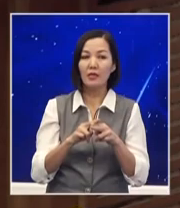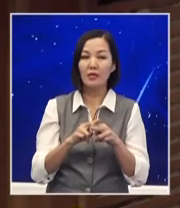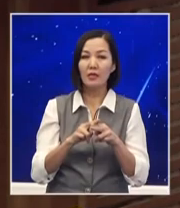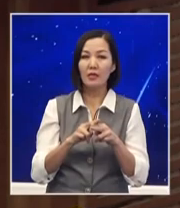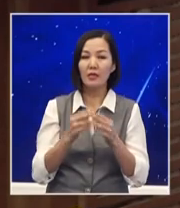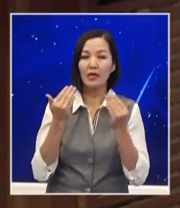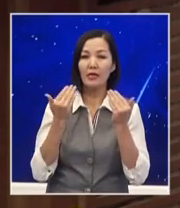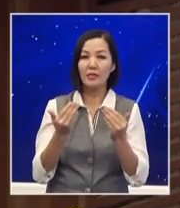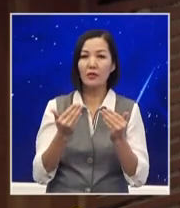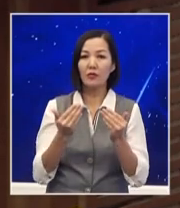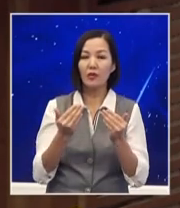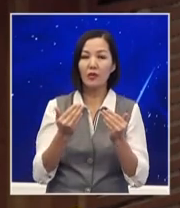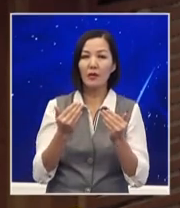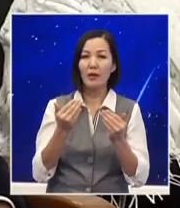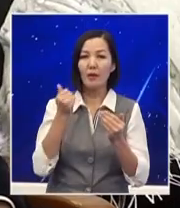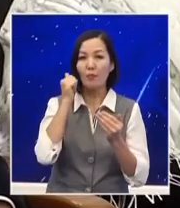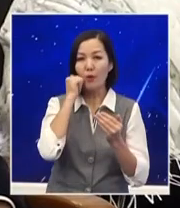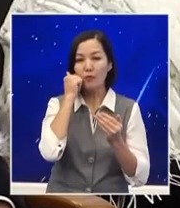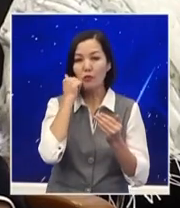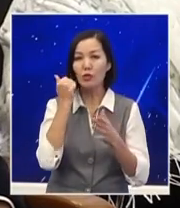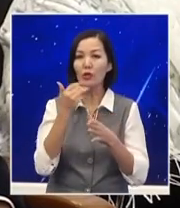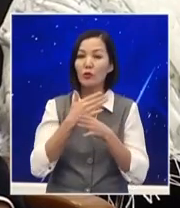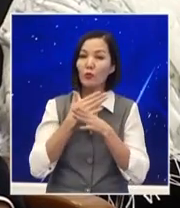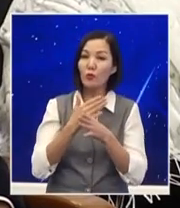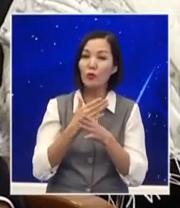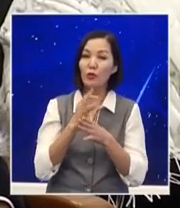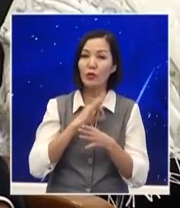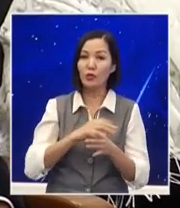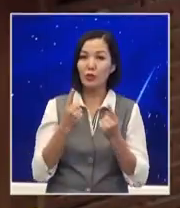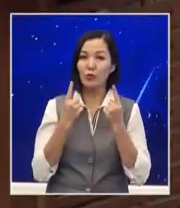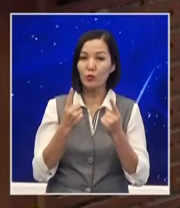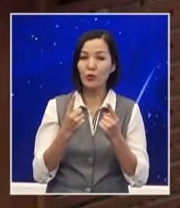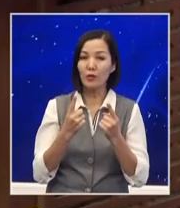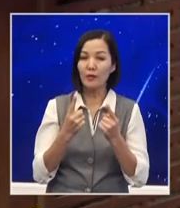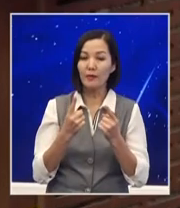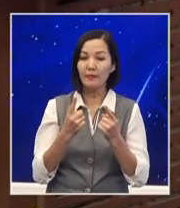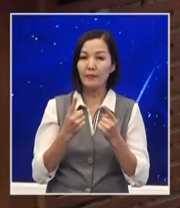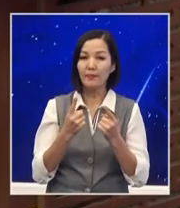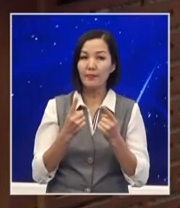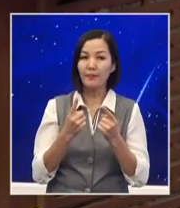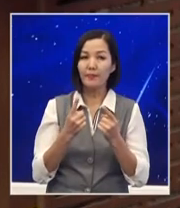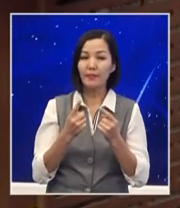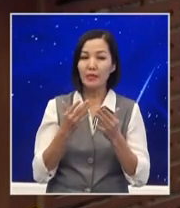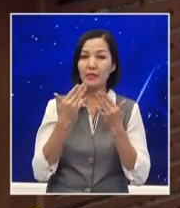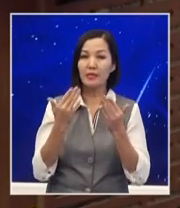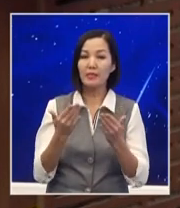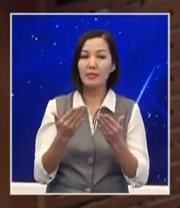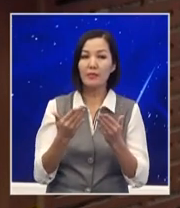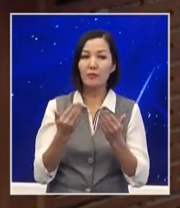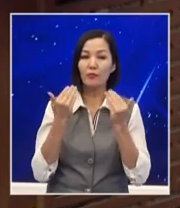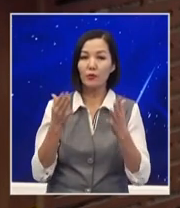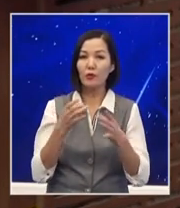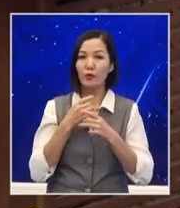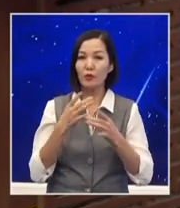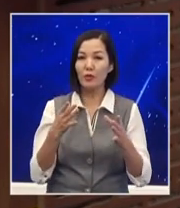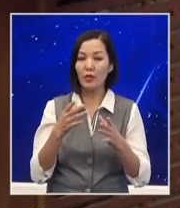дәрежеге көтерілуіне апамыздың қосқан үлесі зор. Біз жақсы білеміз. Осы күндеріңіз көп көрмесін. Мына сіздерді бүгін әдейі